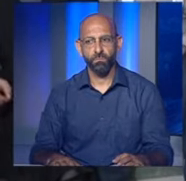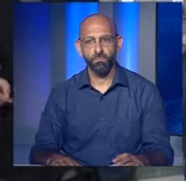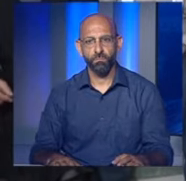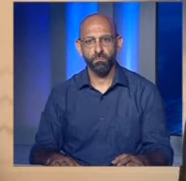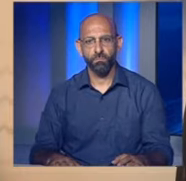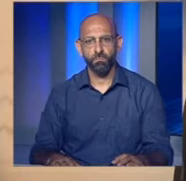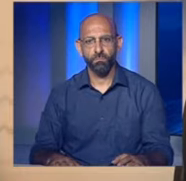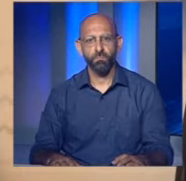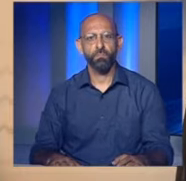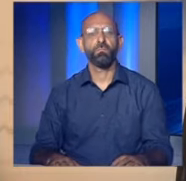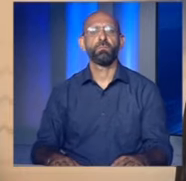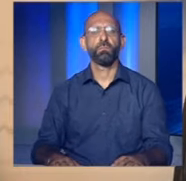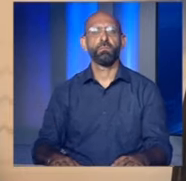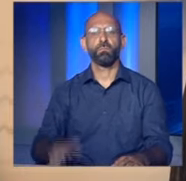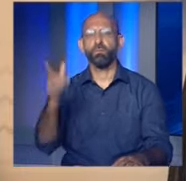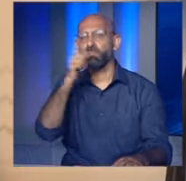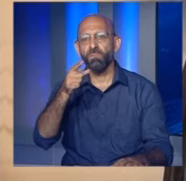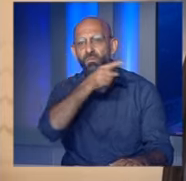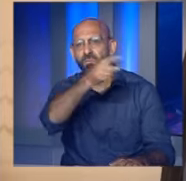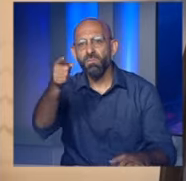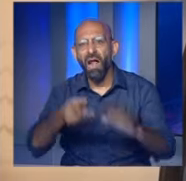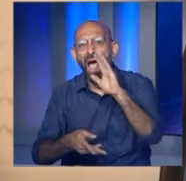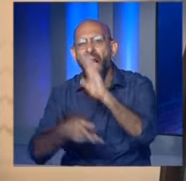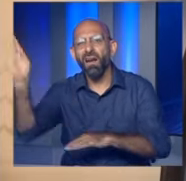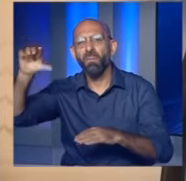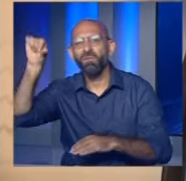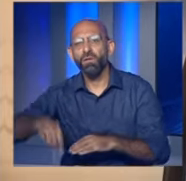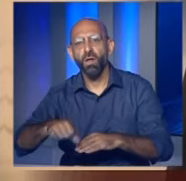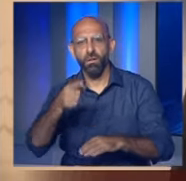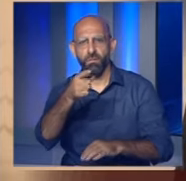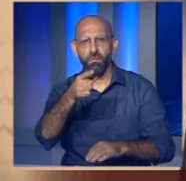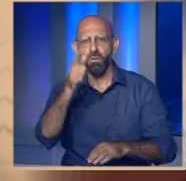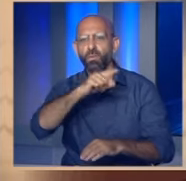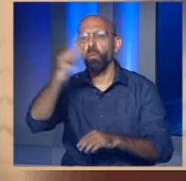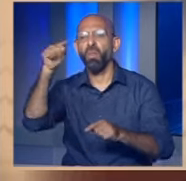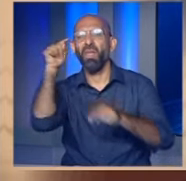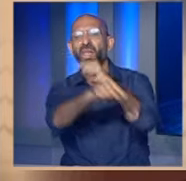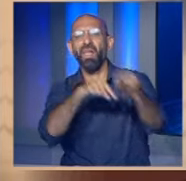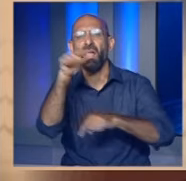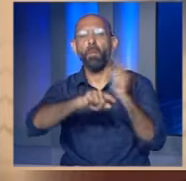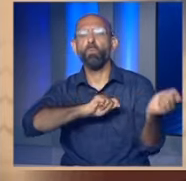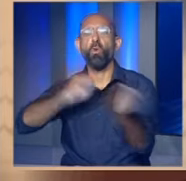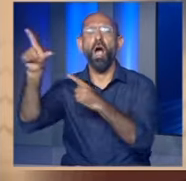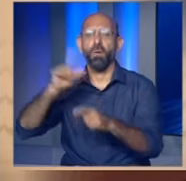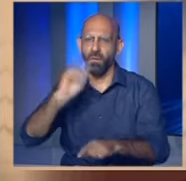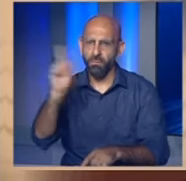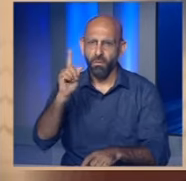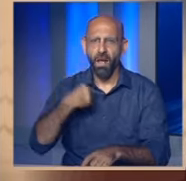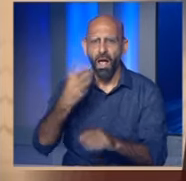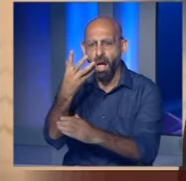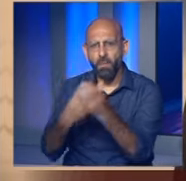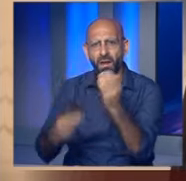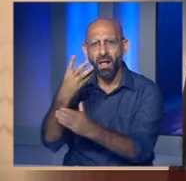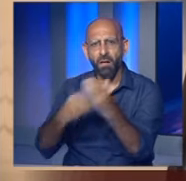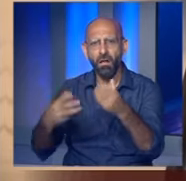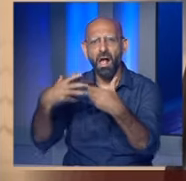لبنان هؤلاء يهربون من فشلهم ومن تحمل المسؤوليه الى